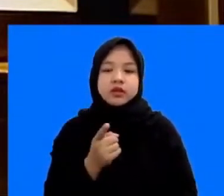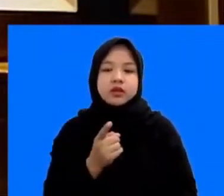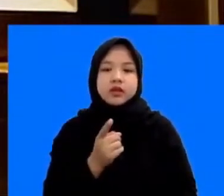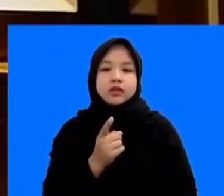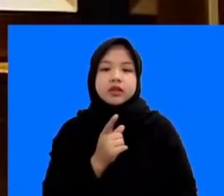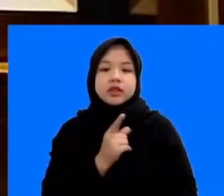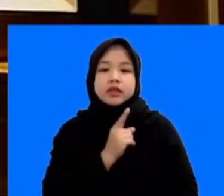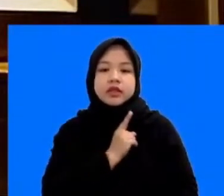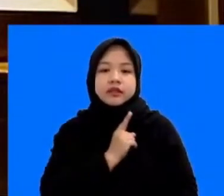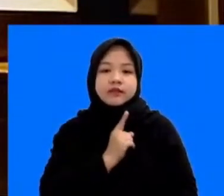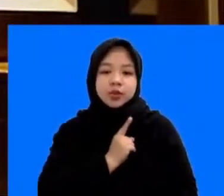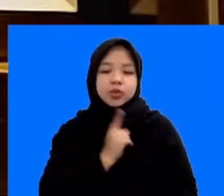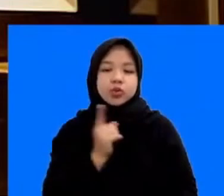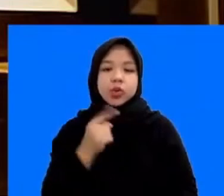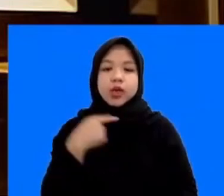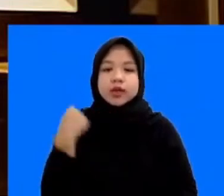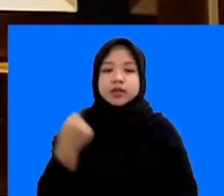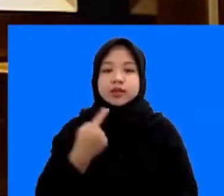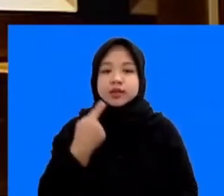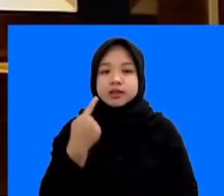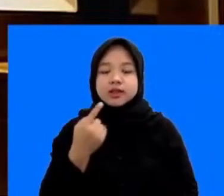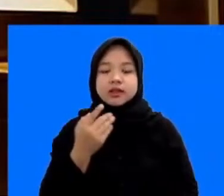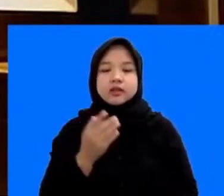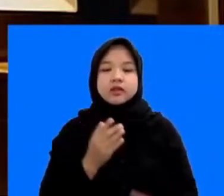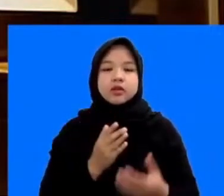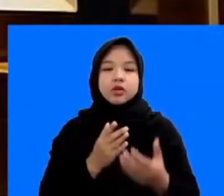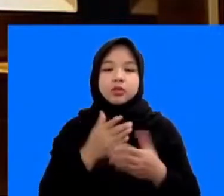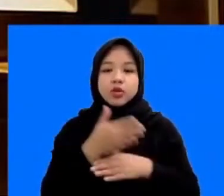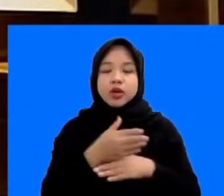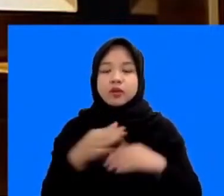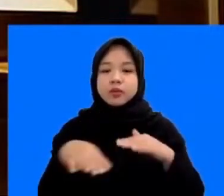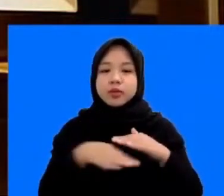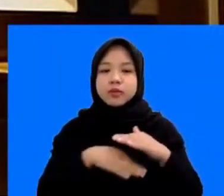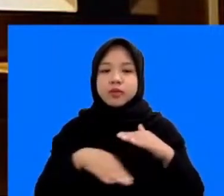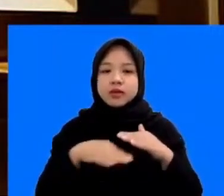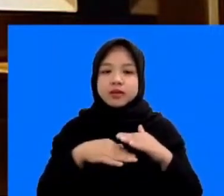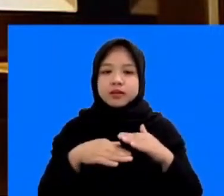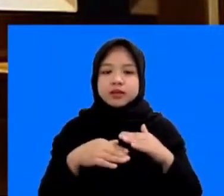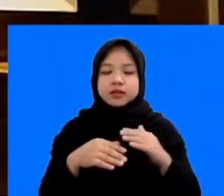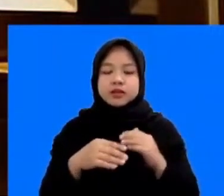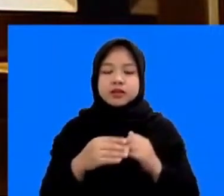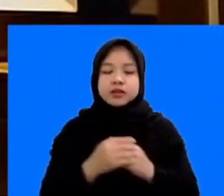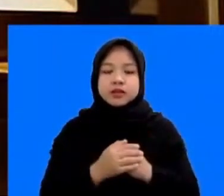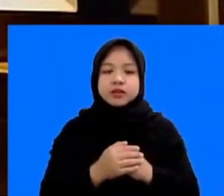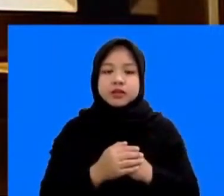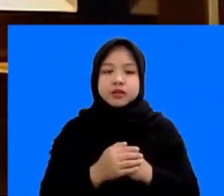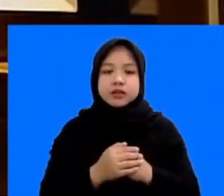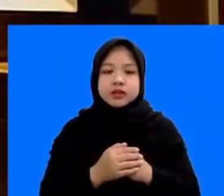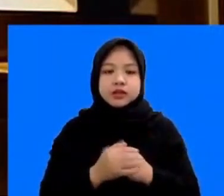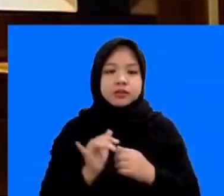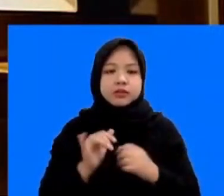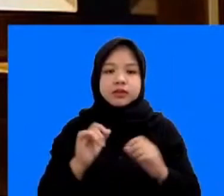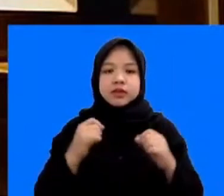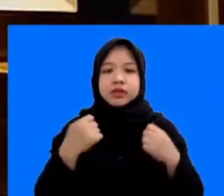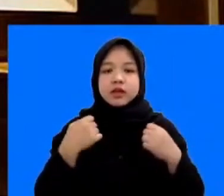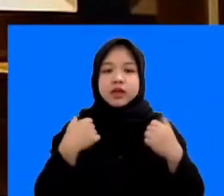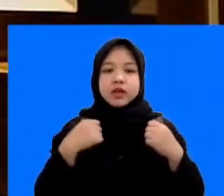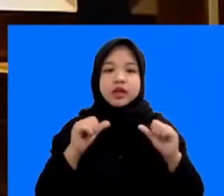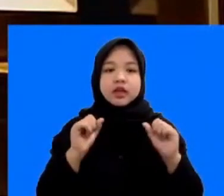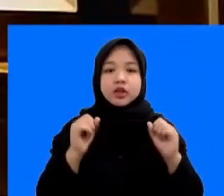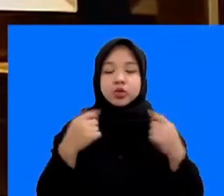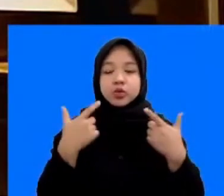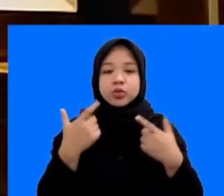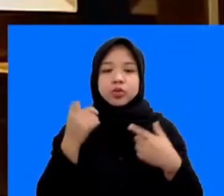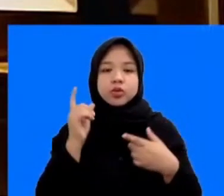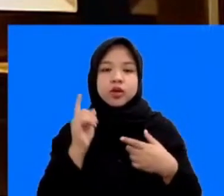sering kali menjadi proyek refleksi berbasis pemilihan identitas gaya hidup dan tidak terlepas